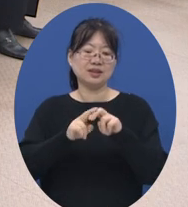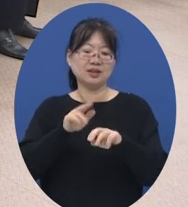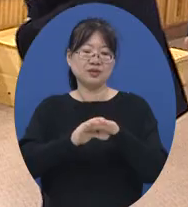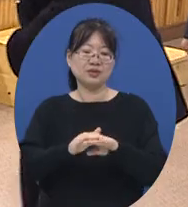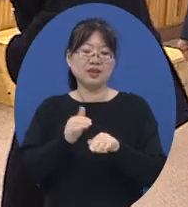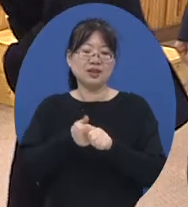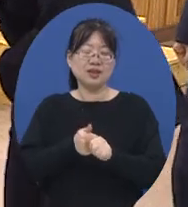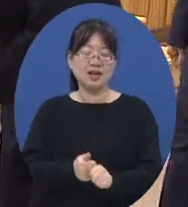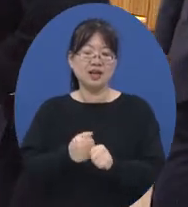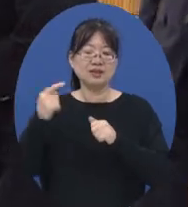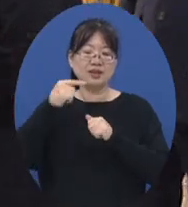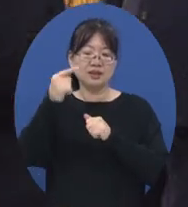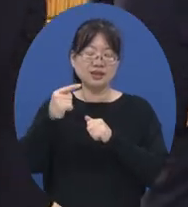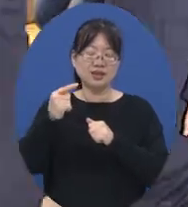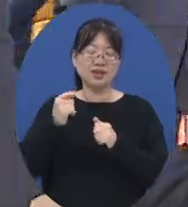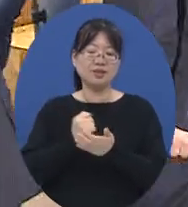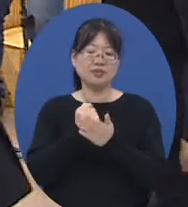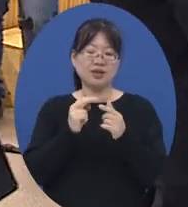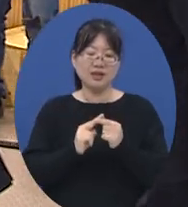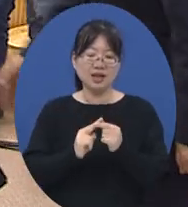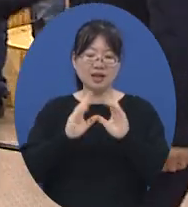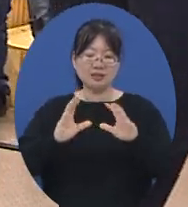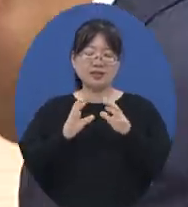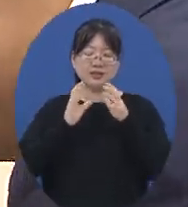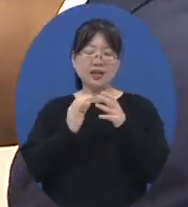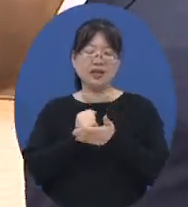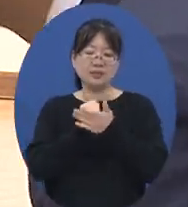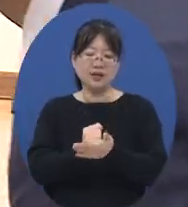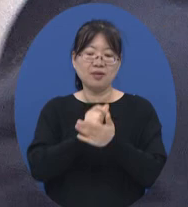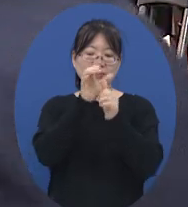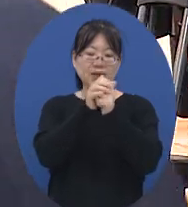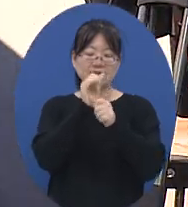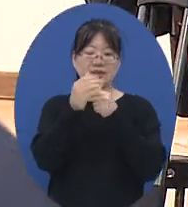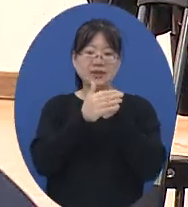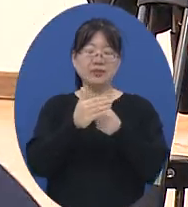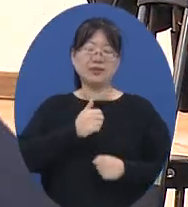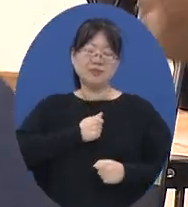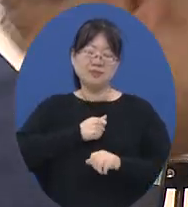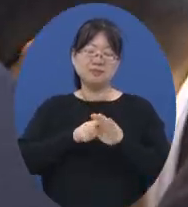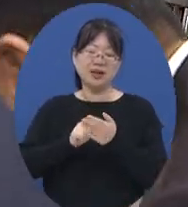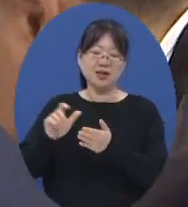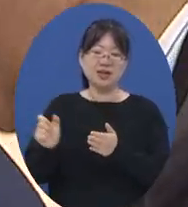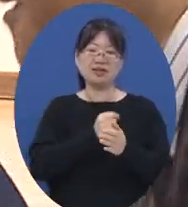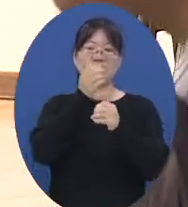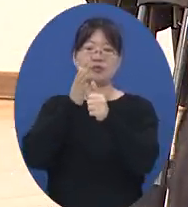손에 다음 세대의 운명과 대한민국의 운명이 걸려있는 만큼 자부심을 가져달라고